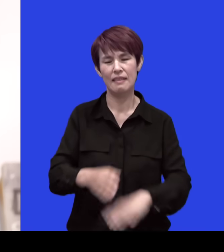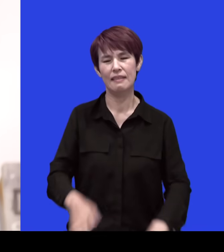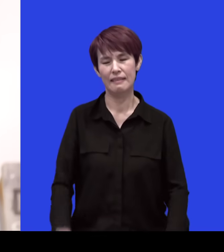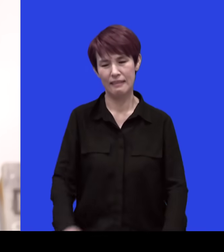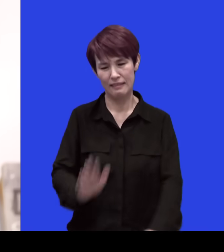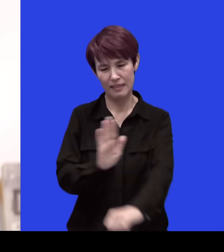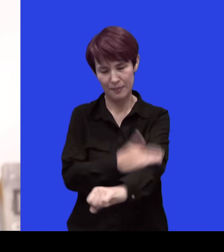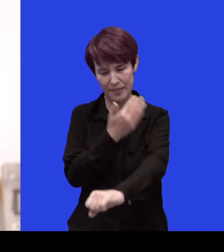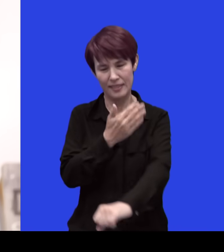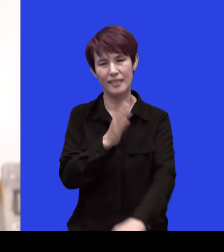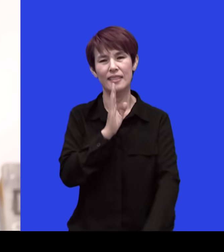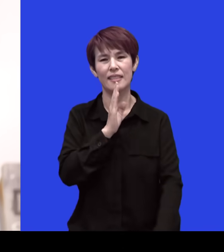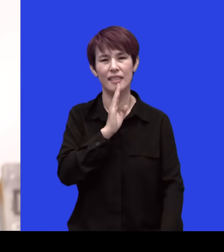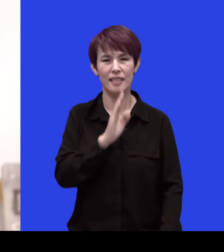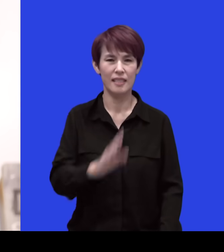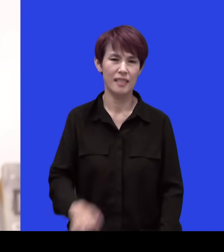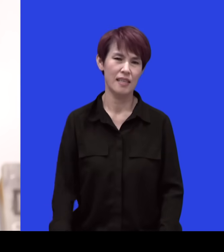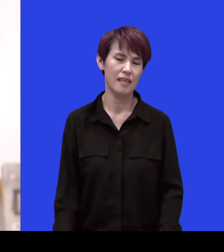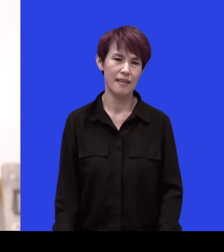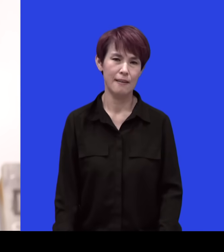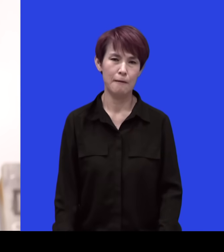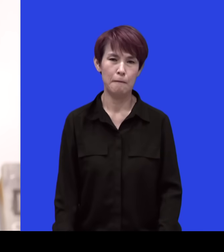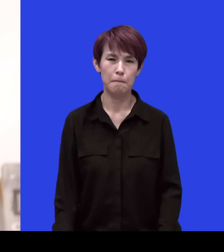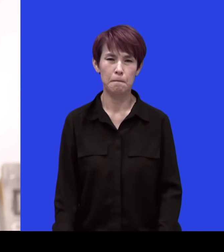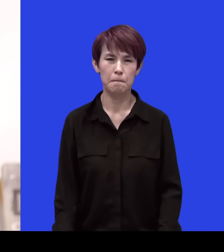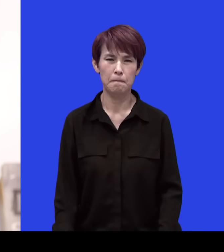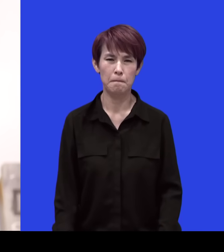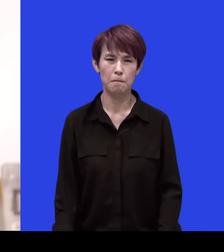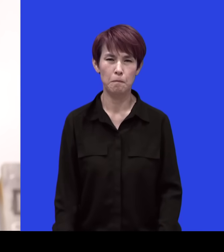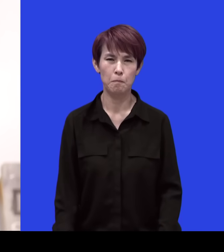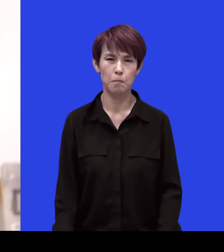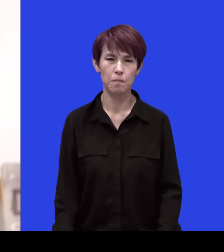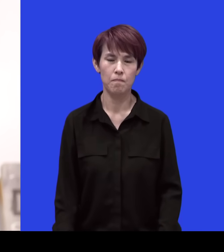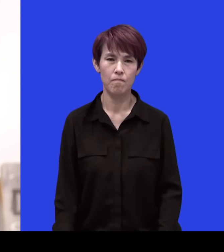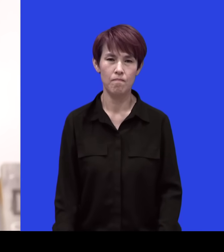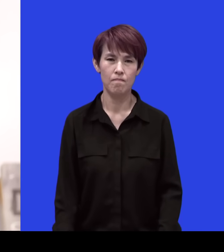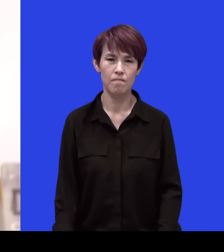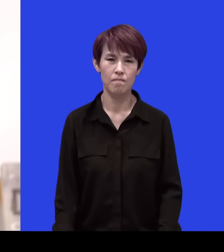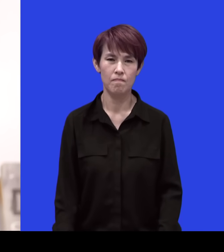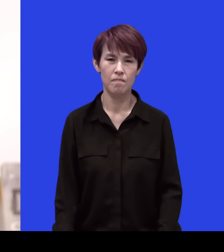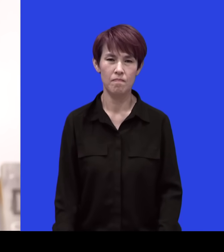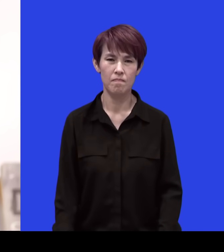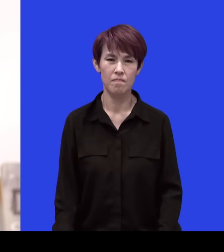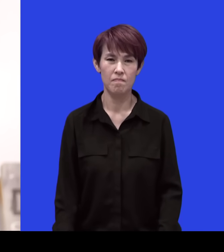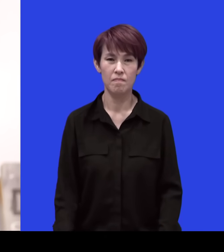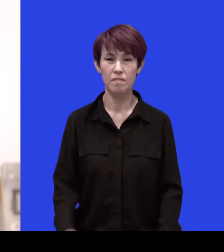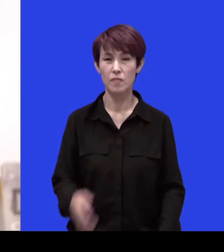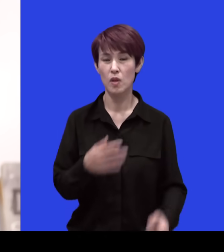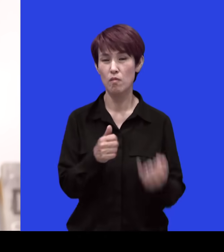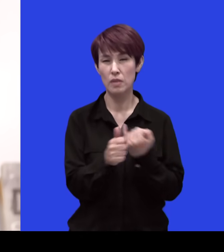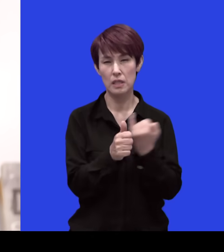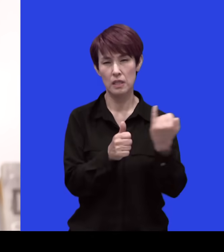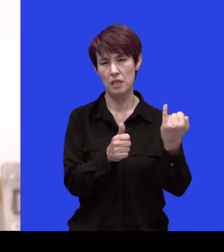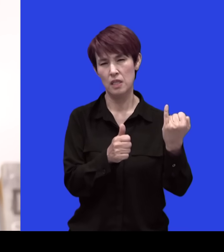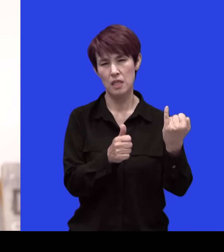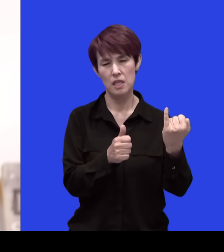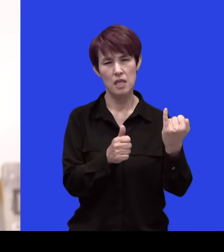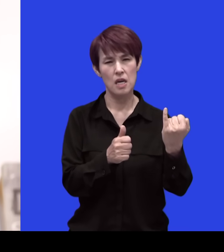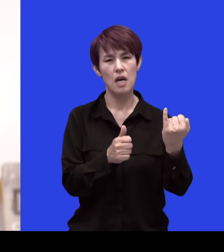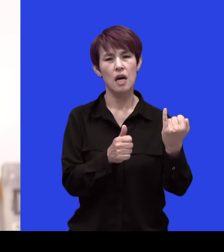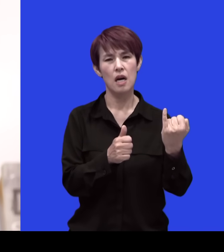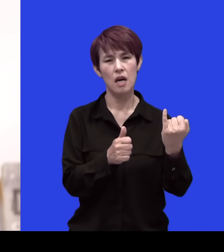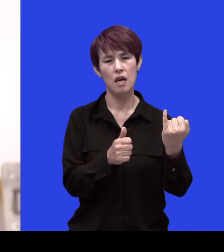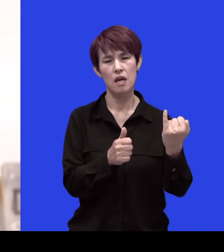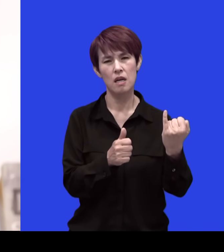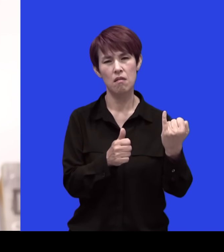나중에는 후회하지만 하여튼 저는 우리 집사람이 그러니까 저도